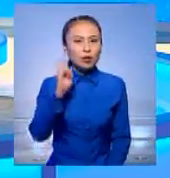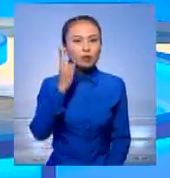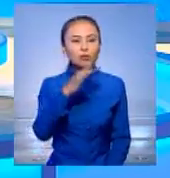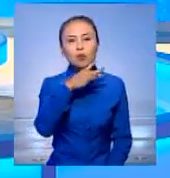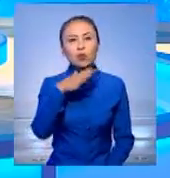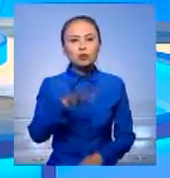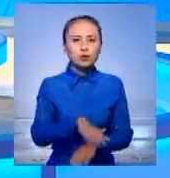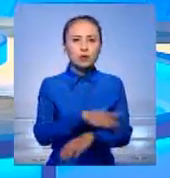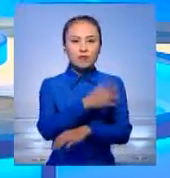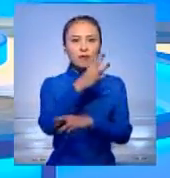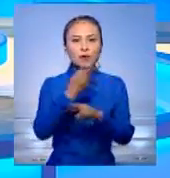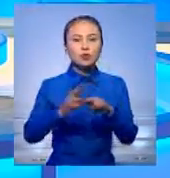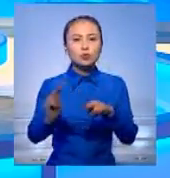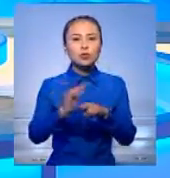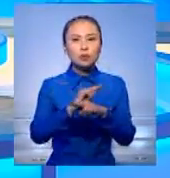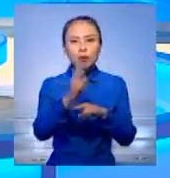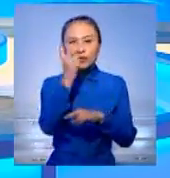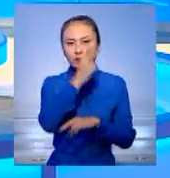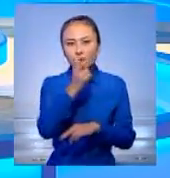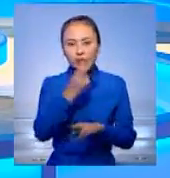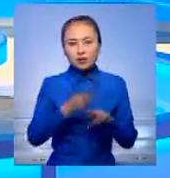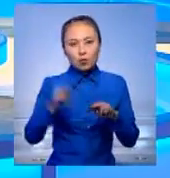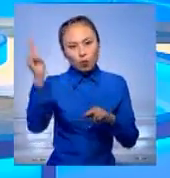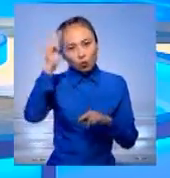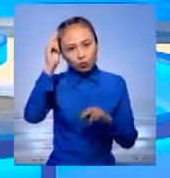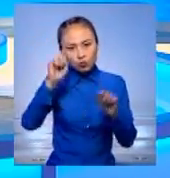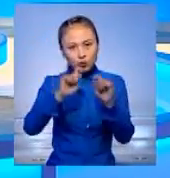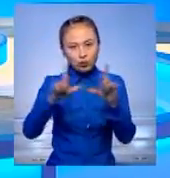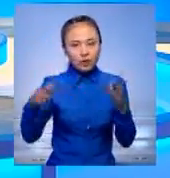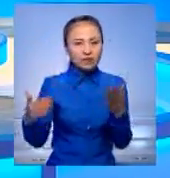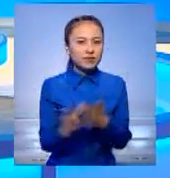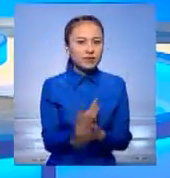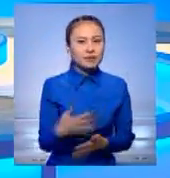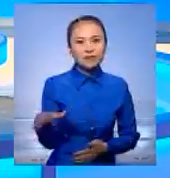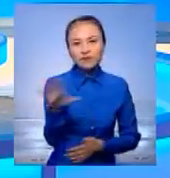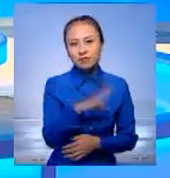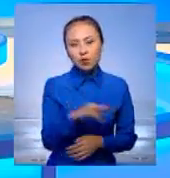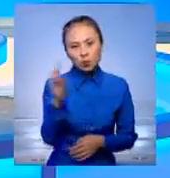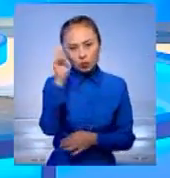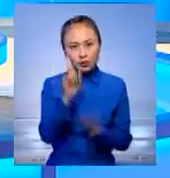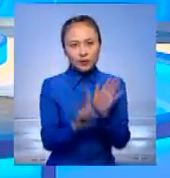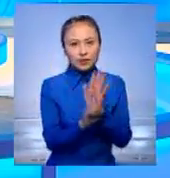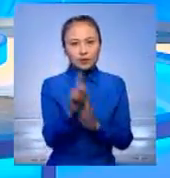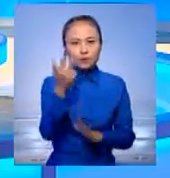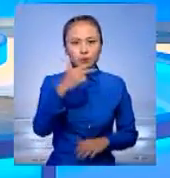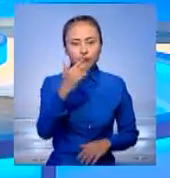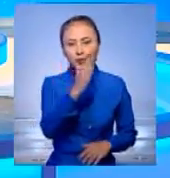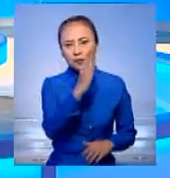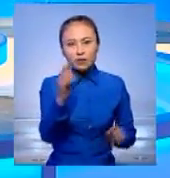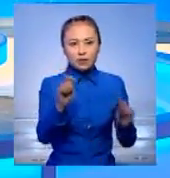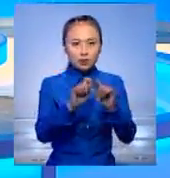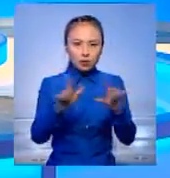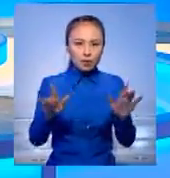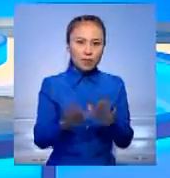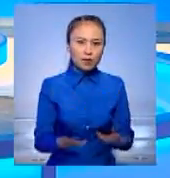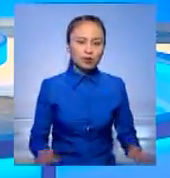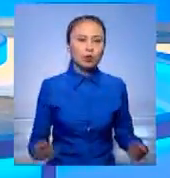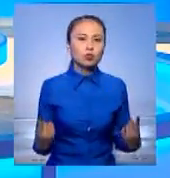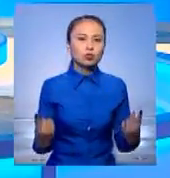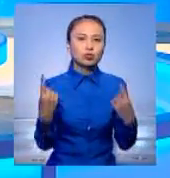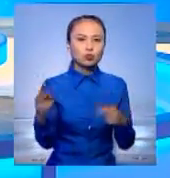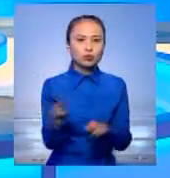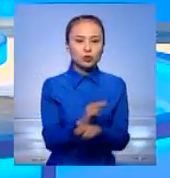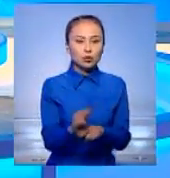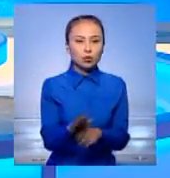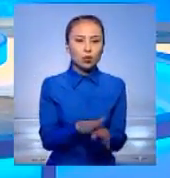Павлодарда ондаған жылдар бойы жөндеу көрмеген білім беру нысандары жаңартылып жатыр. Жаңа оқу жылына қарай 30-дан астам мектеп пен балабақшада